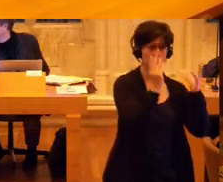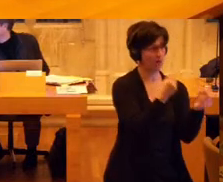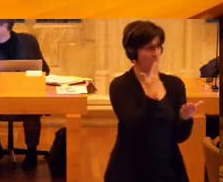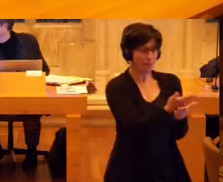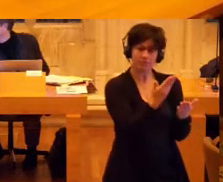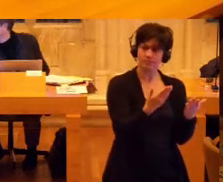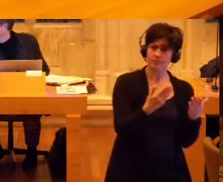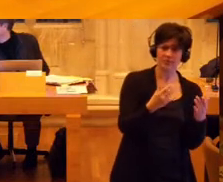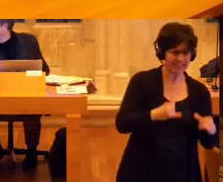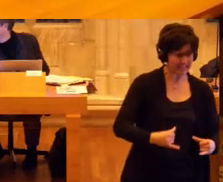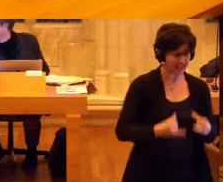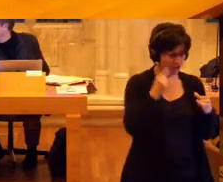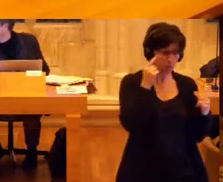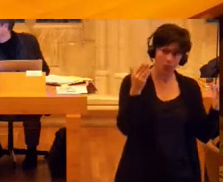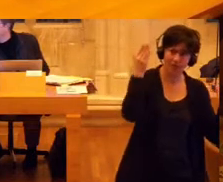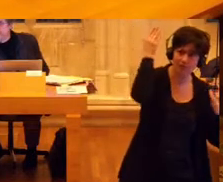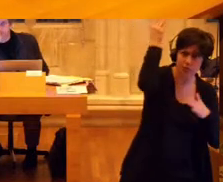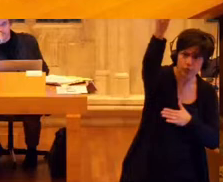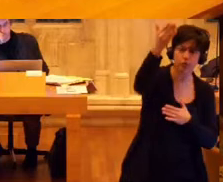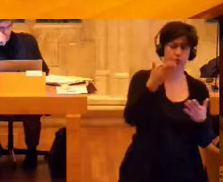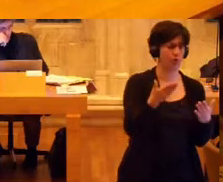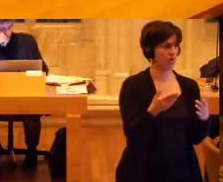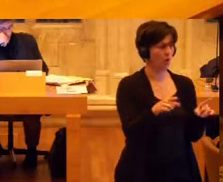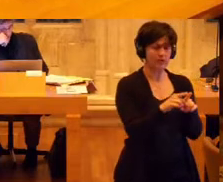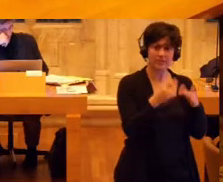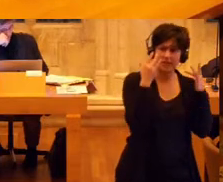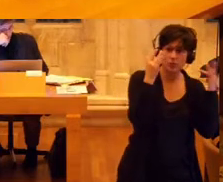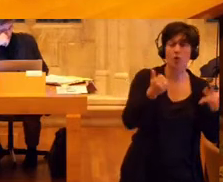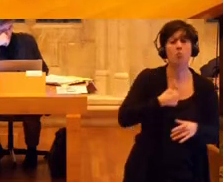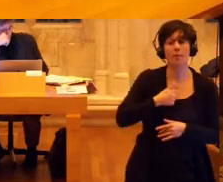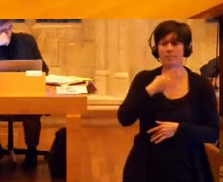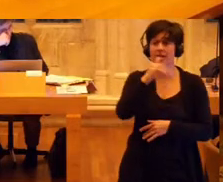culture. C'est aussi la proximité. C'est aussi. Moi, je suis allé dans